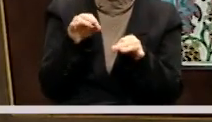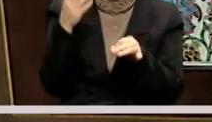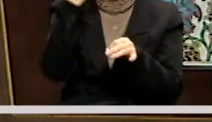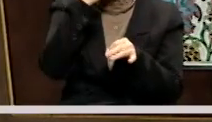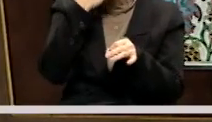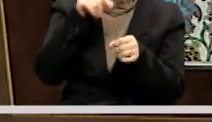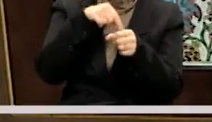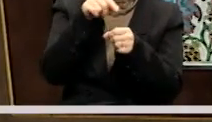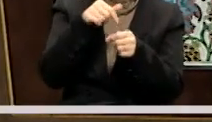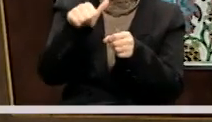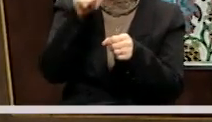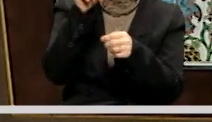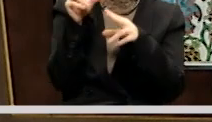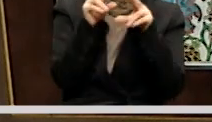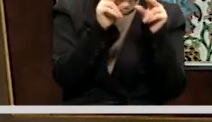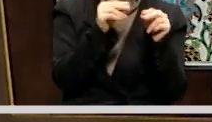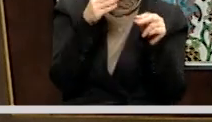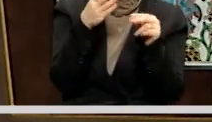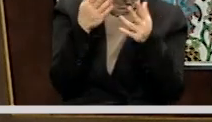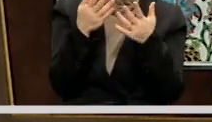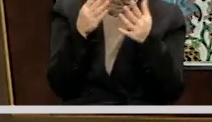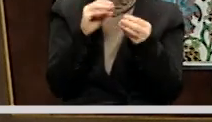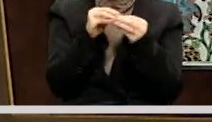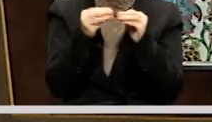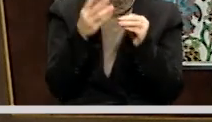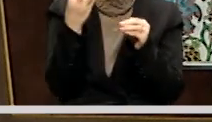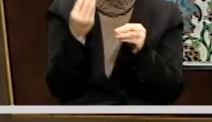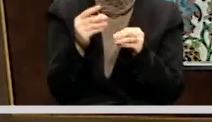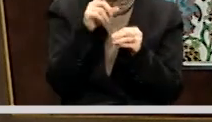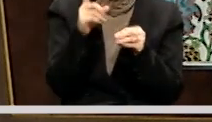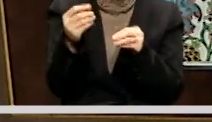uykuya gitmek ne kadar sıkıntı? İçiyorsak bile ne kadar erken